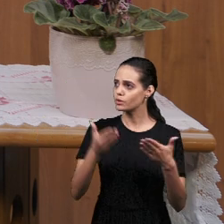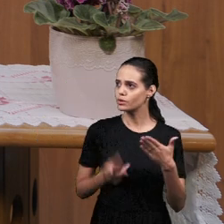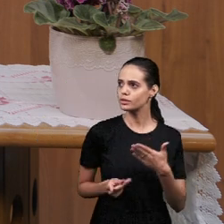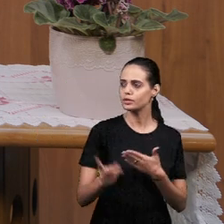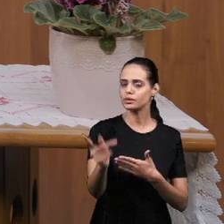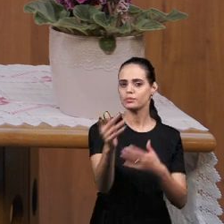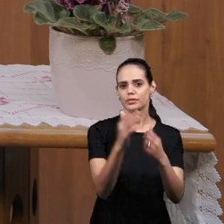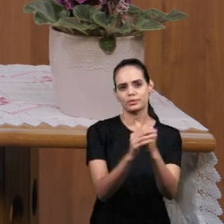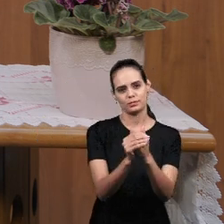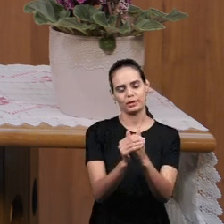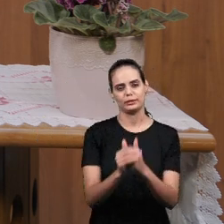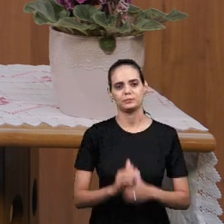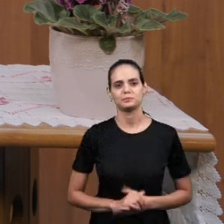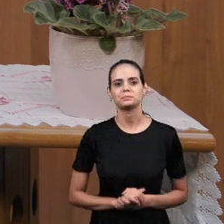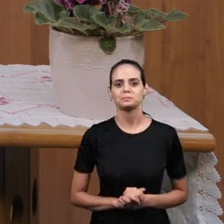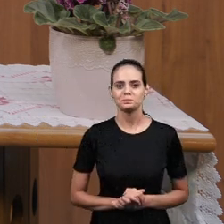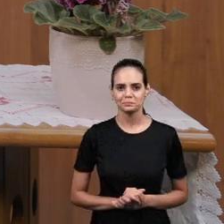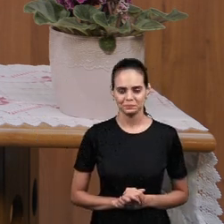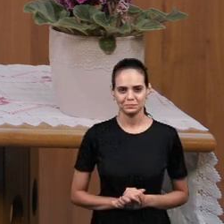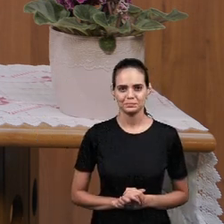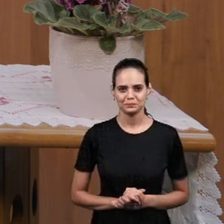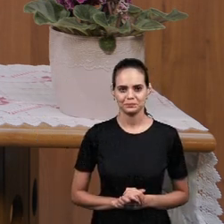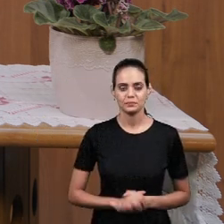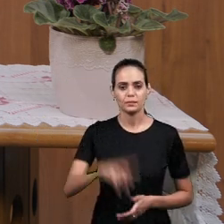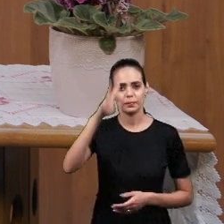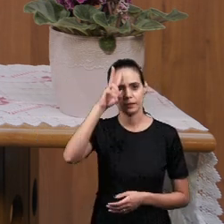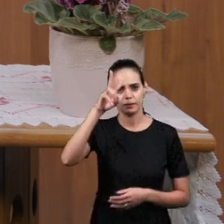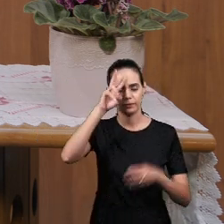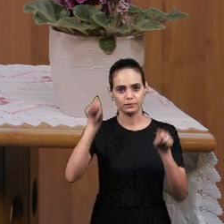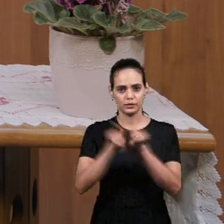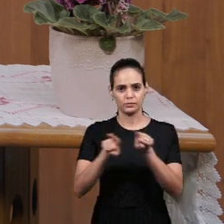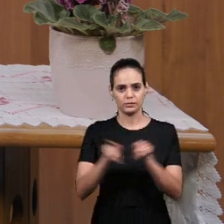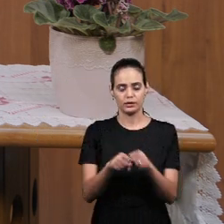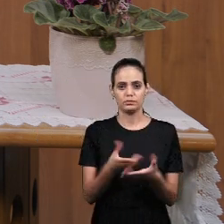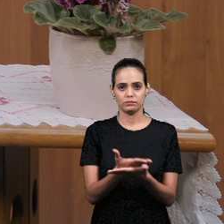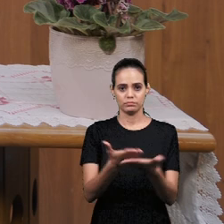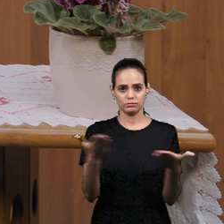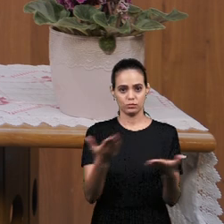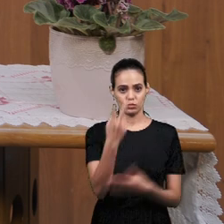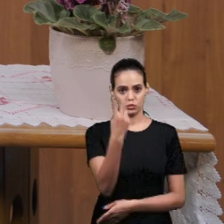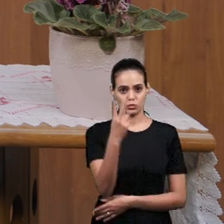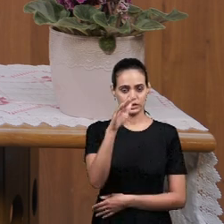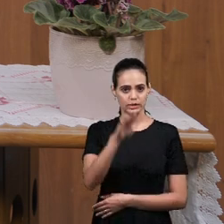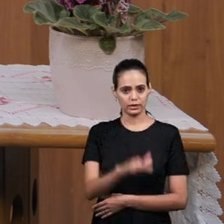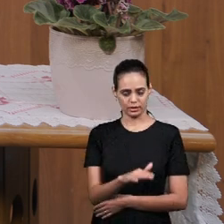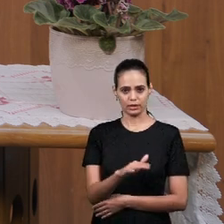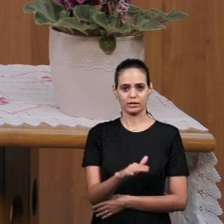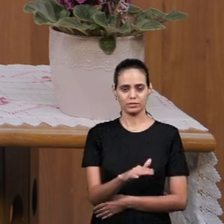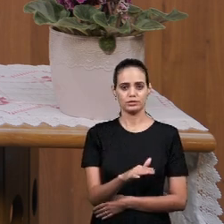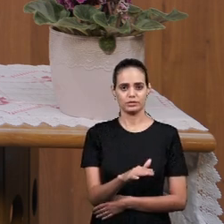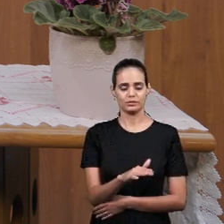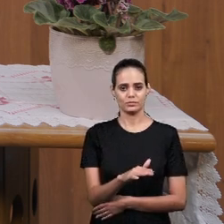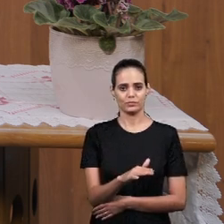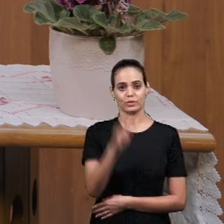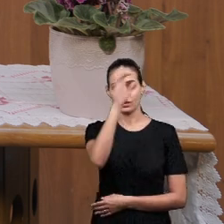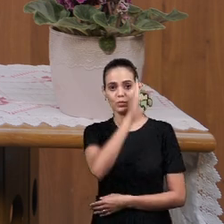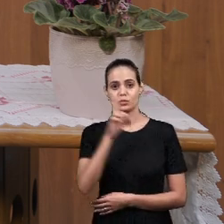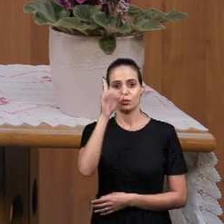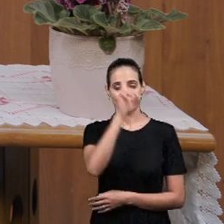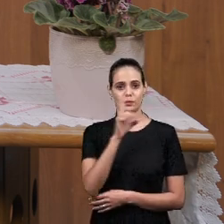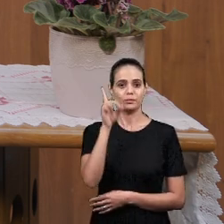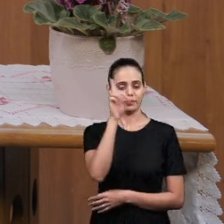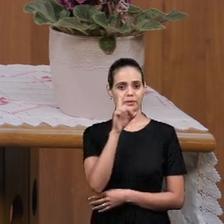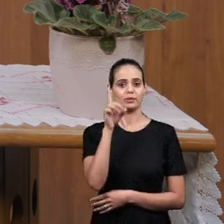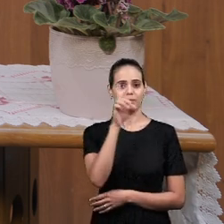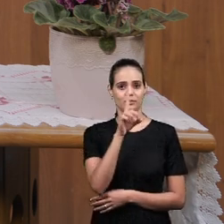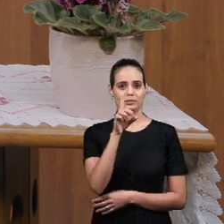le nom du Seigneur. Nous rappelons, frères et sœurs, qu'à 14 heures du Brésil, l'édition du dimanche de la programmation en annonçant l'évangile éternel,